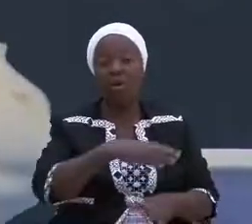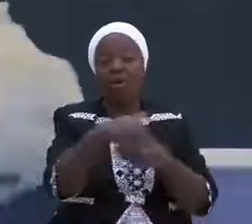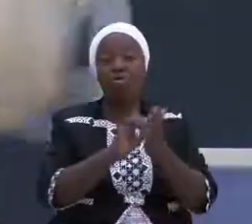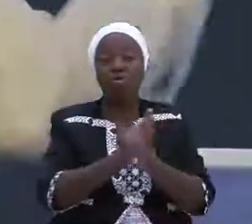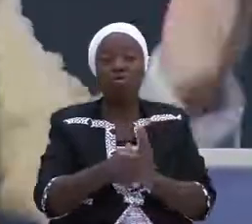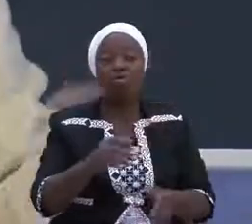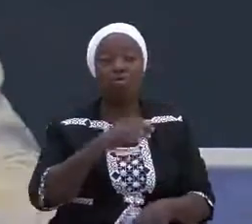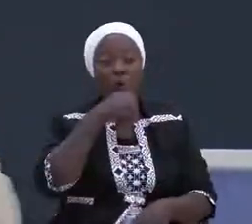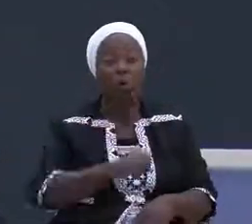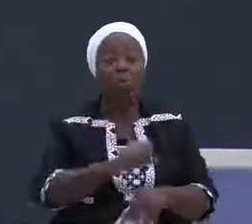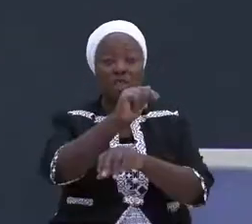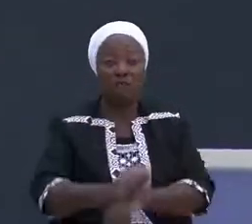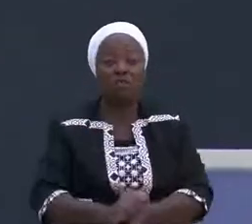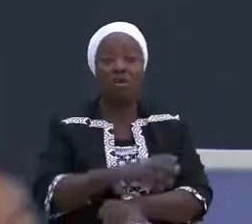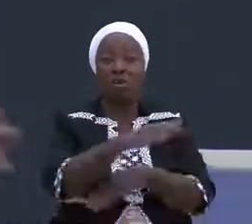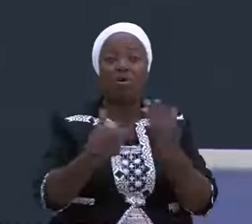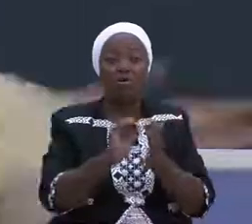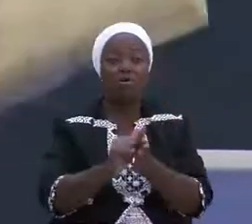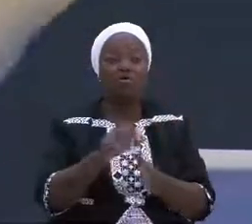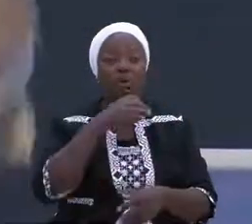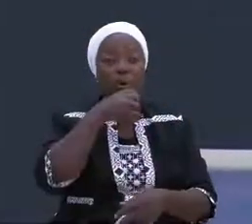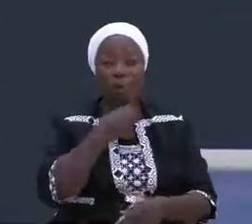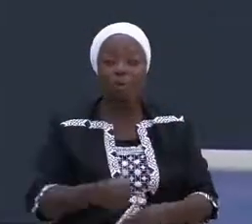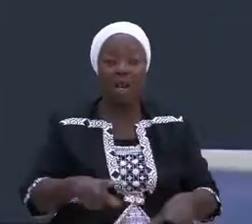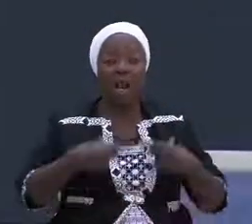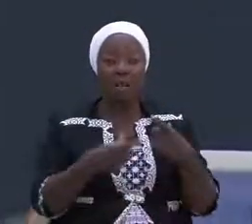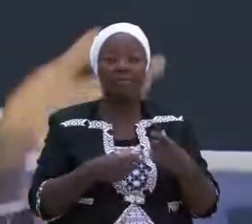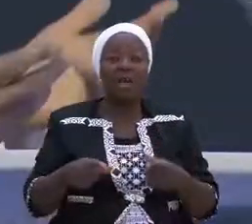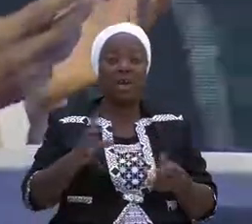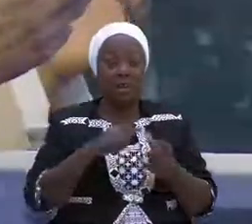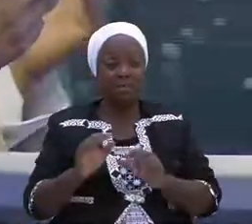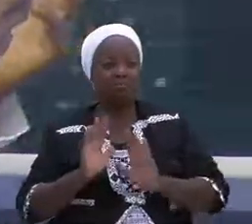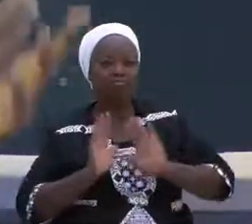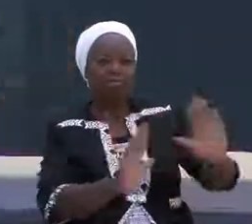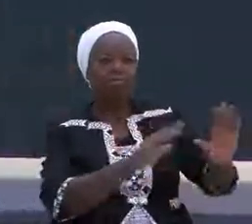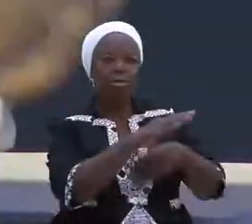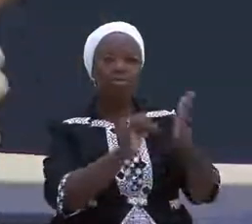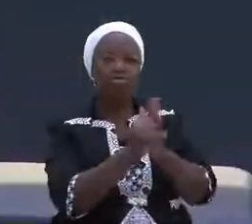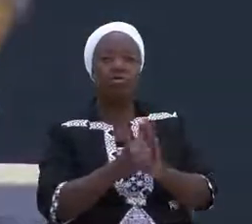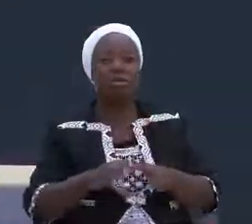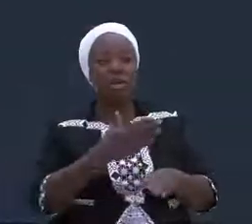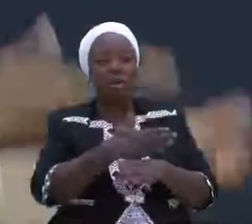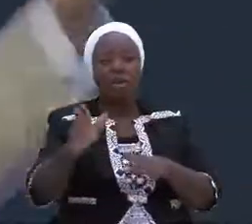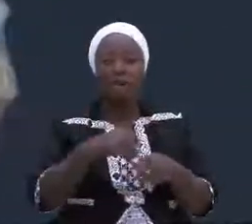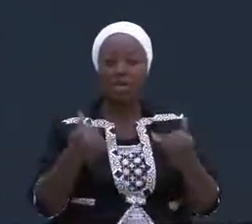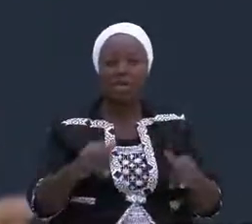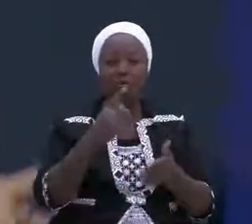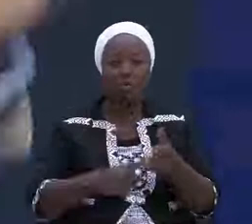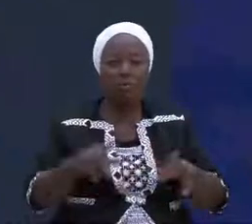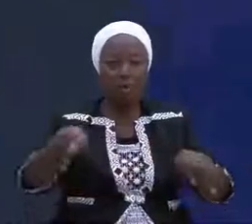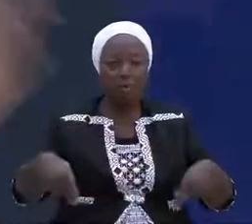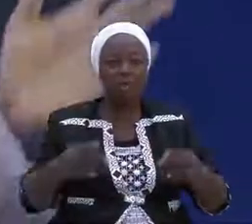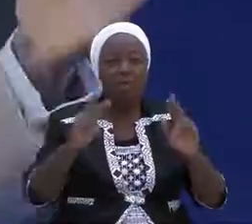les traditions du passé, tous les dogmes du passé, ils ont mis ça de côté. Et ce que Philippe